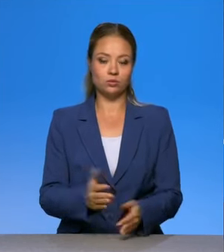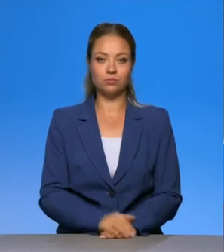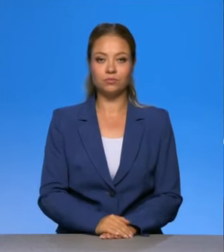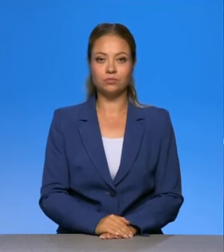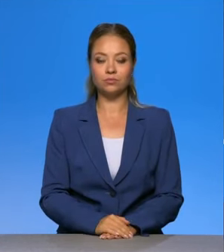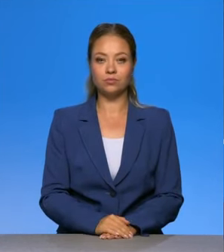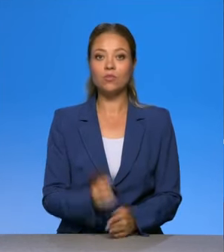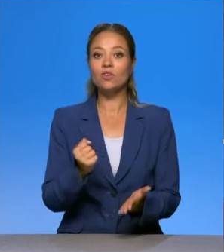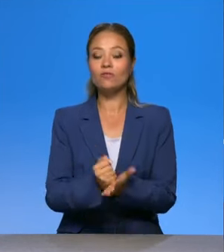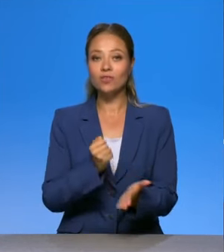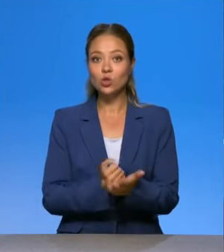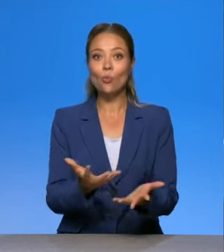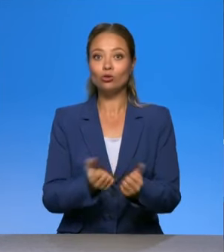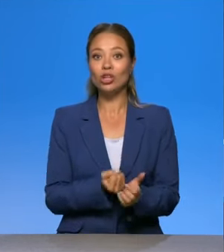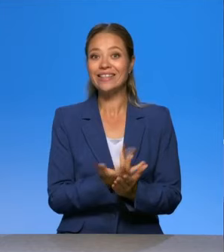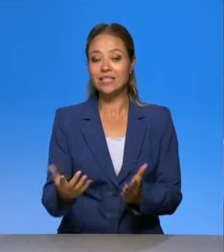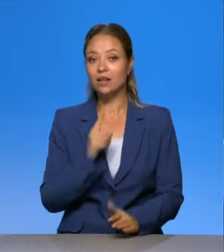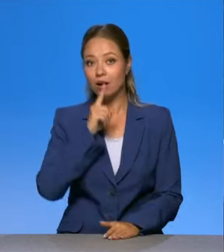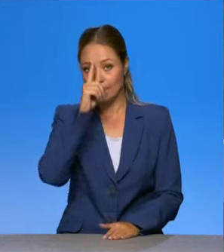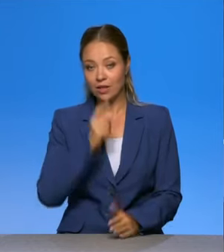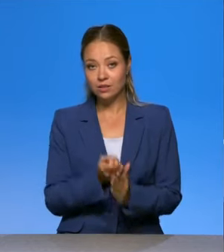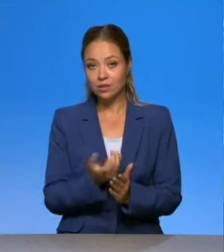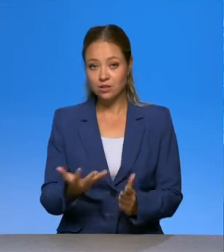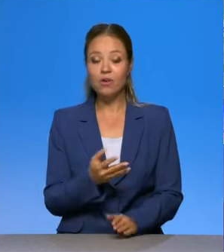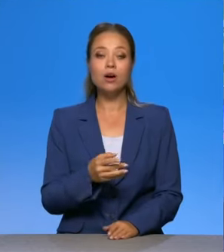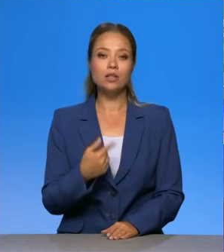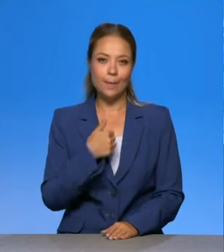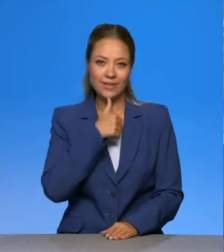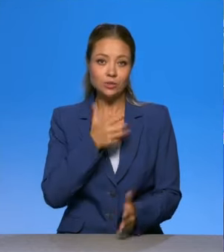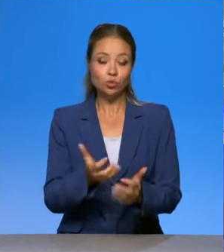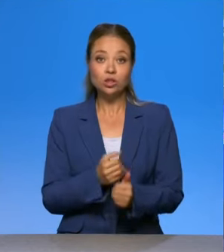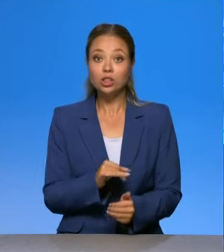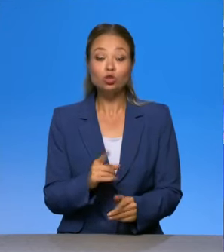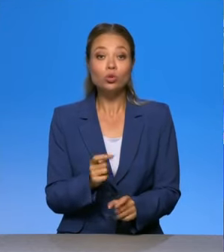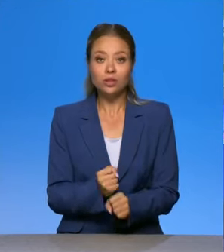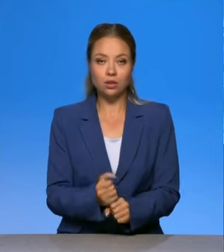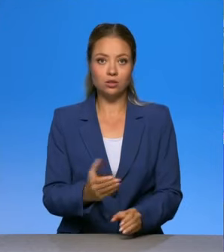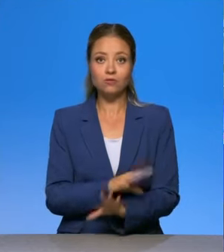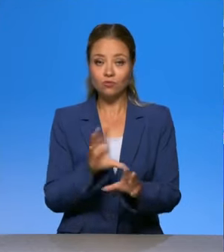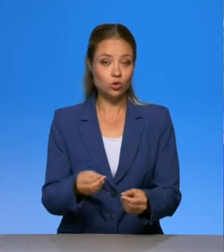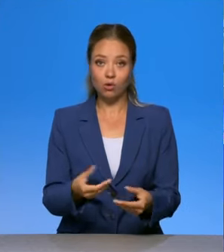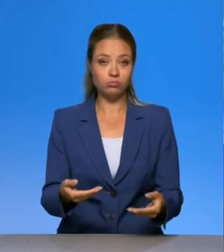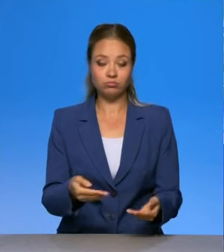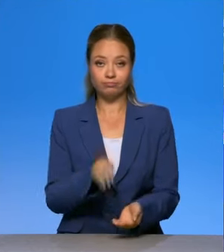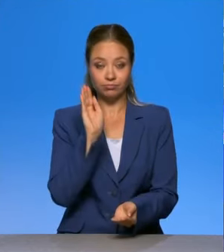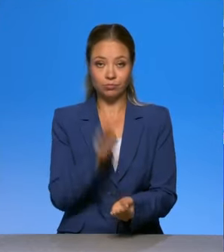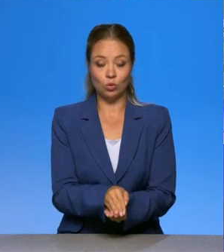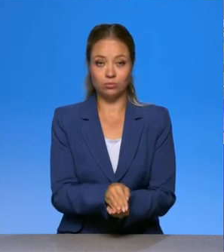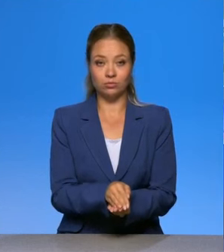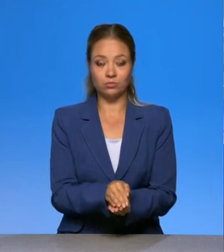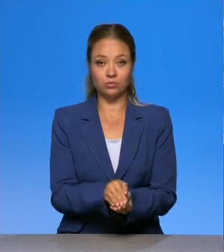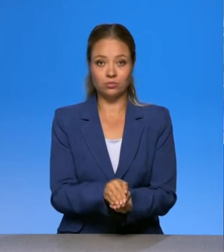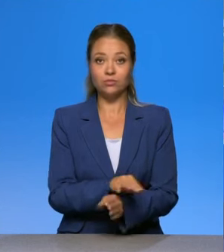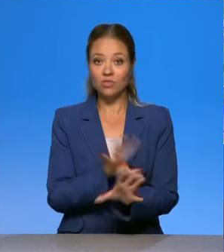Визу мы получали несколько месяцев, я пытался вот эту бумажку получить. И что делать? Все абсолютно накрывается, и